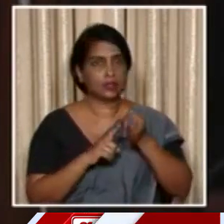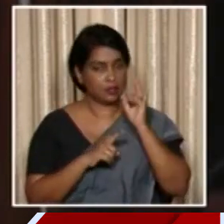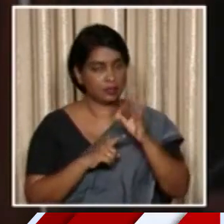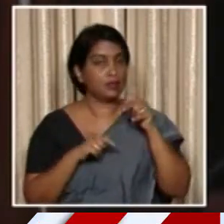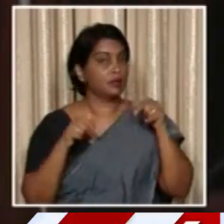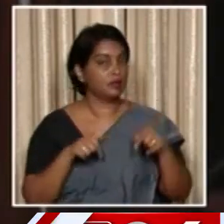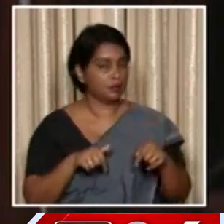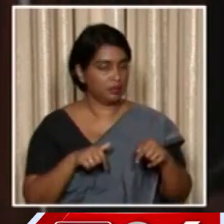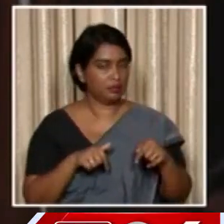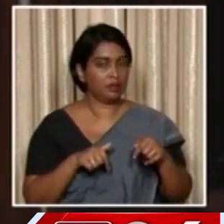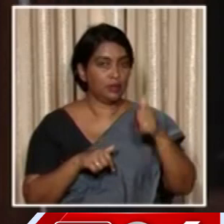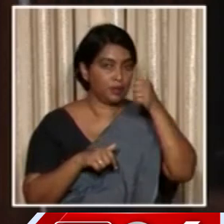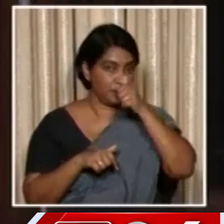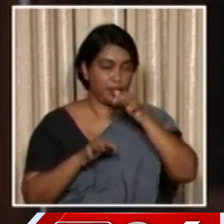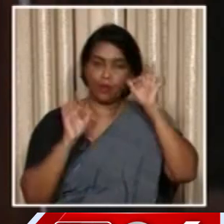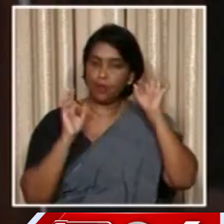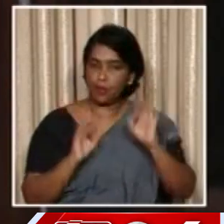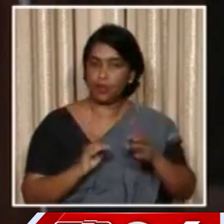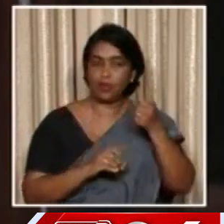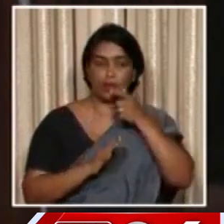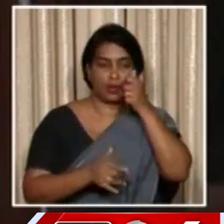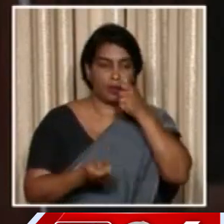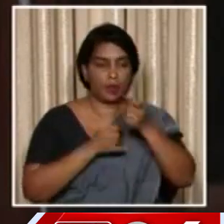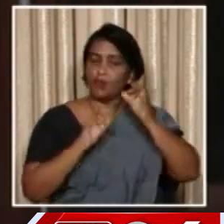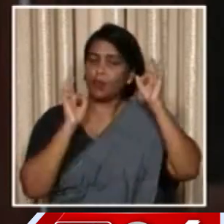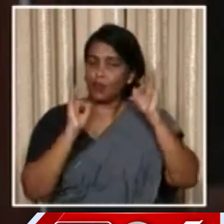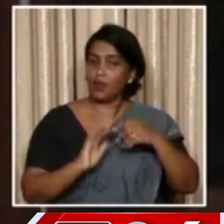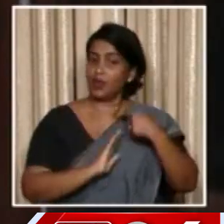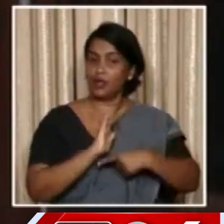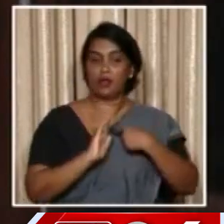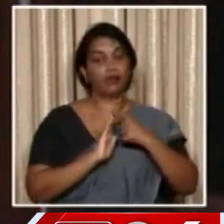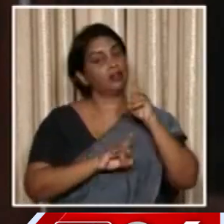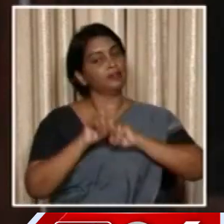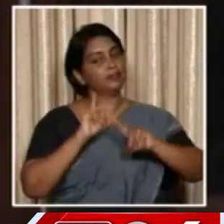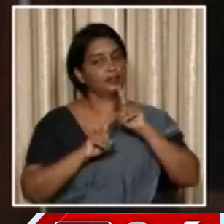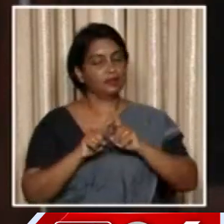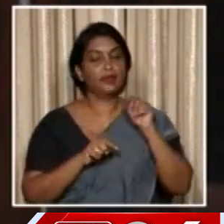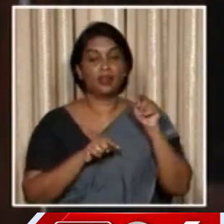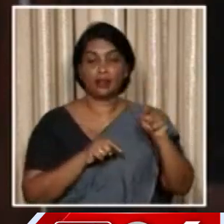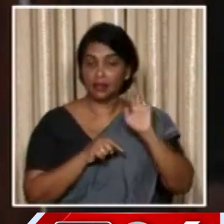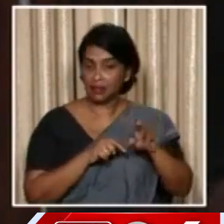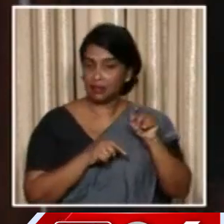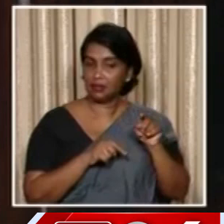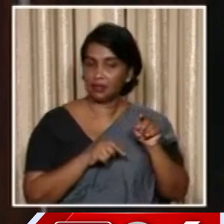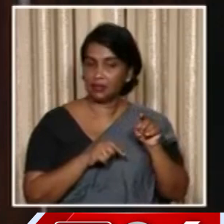අද වංචාවෙන් තොර දූෂණයෙන් තොර රටක් ගැන කතා කරනවා ඒ සඳහා